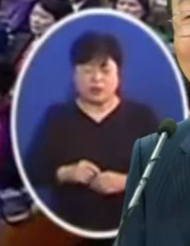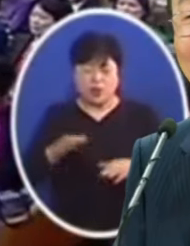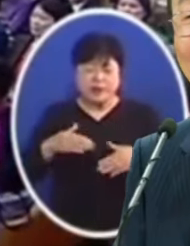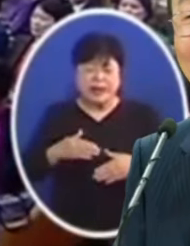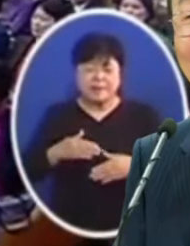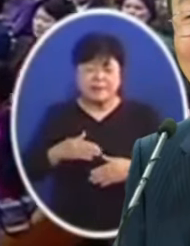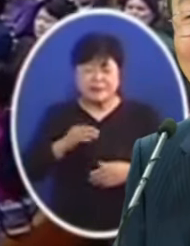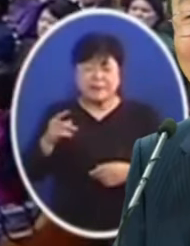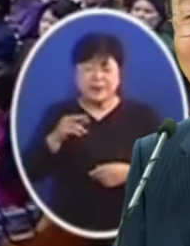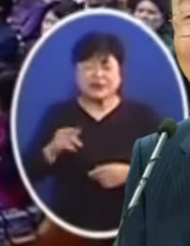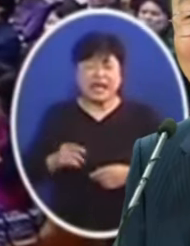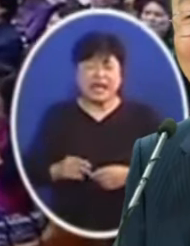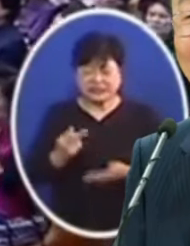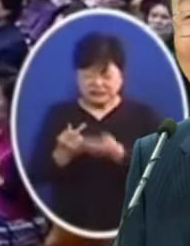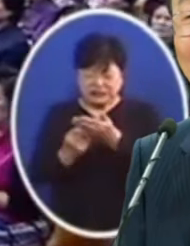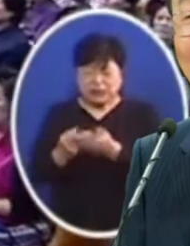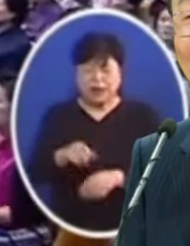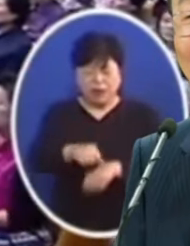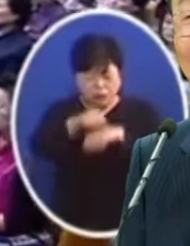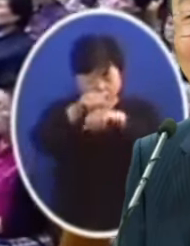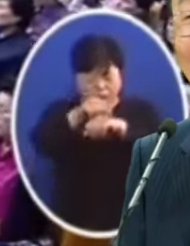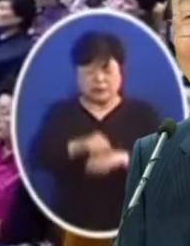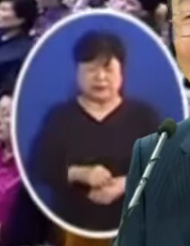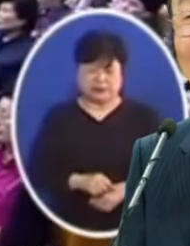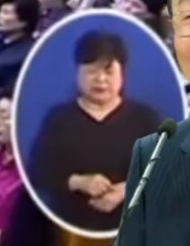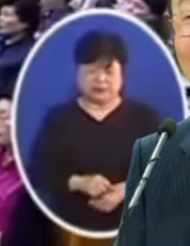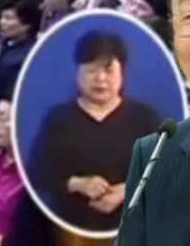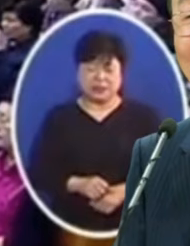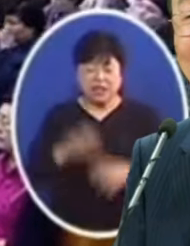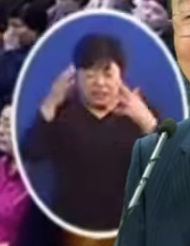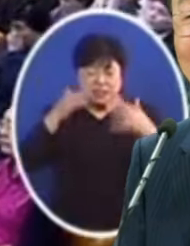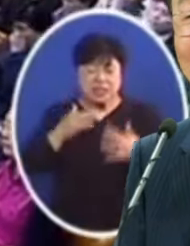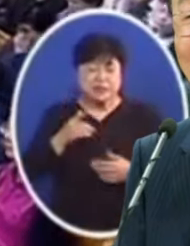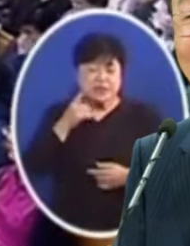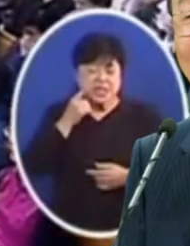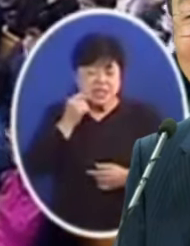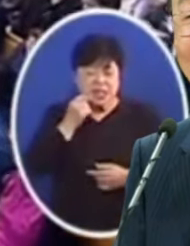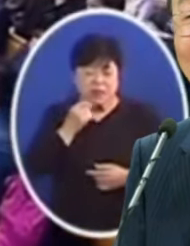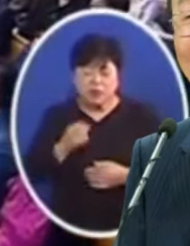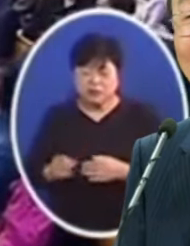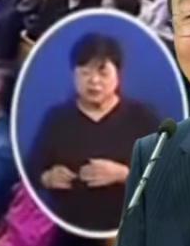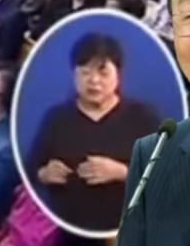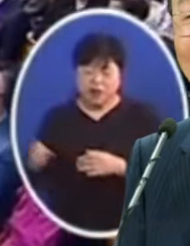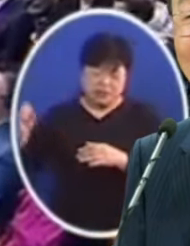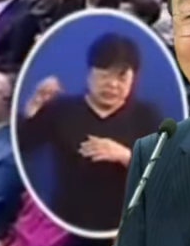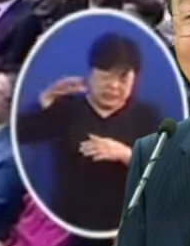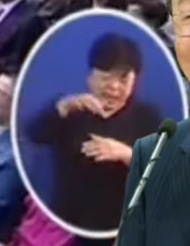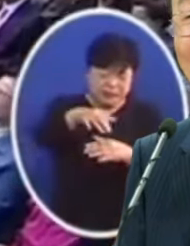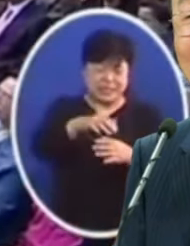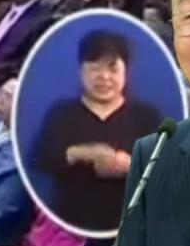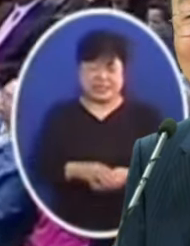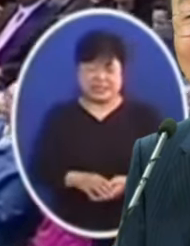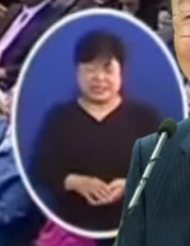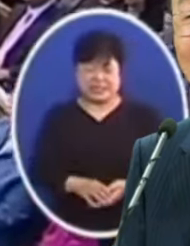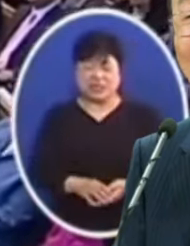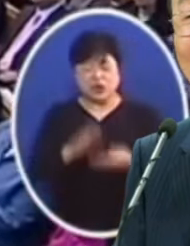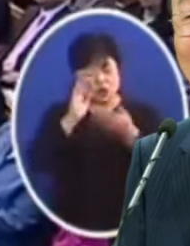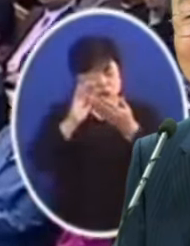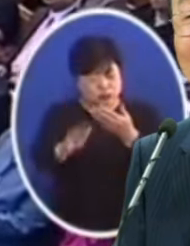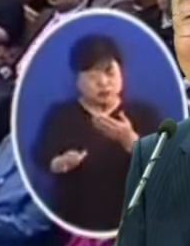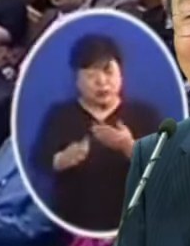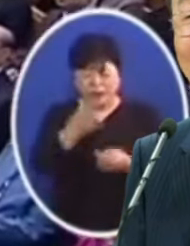쌓여있는 것도 보았습니다. 지난 여름 일본의 쓰나미 이후 바닷물이 빠져나간 일본 국토는 온갖